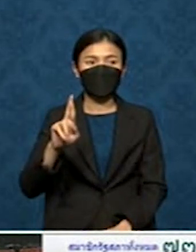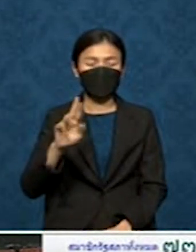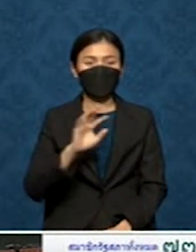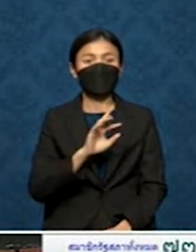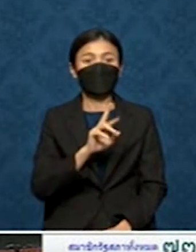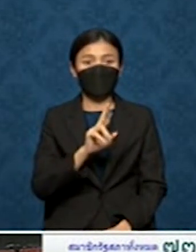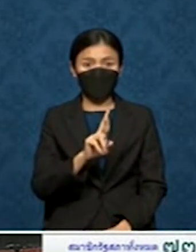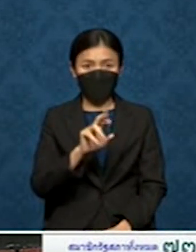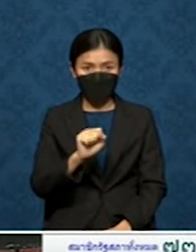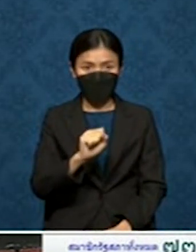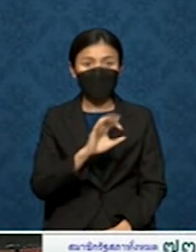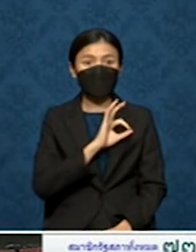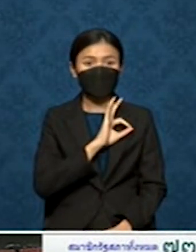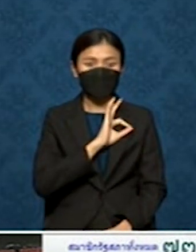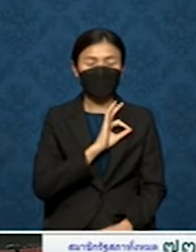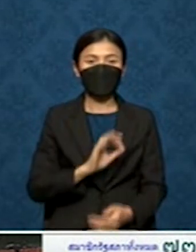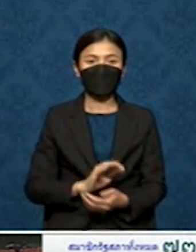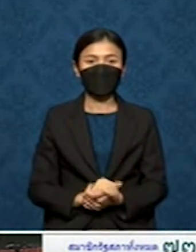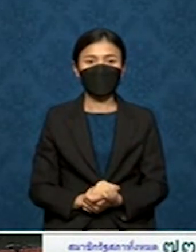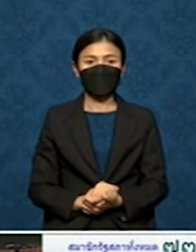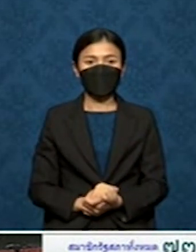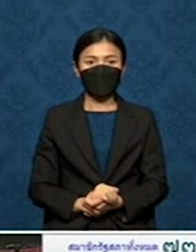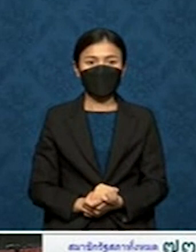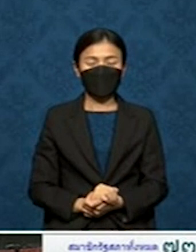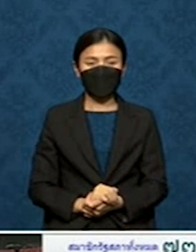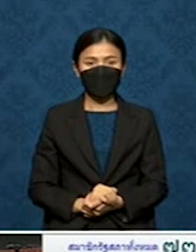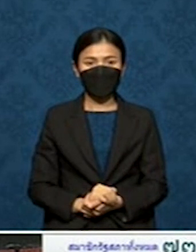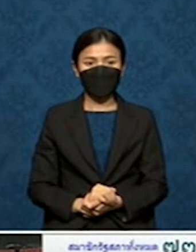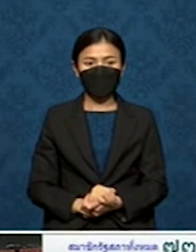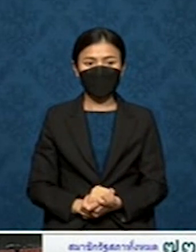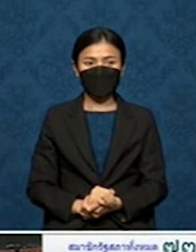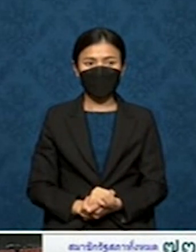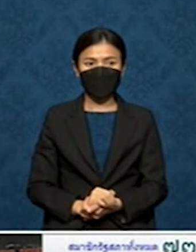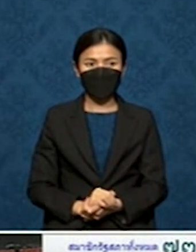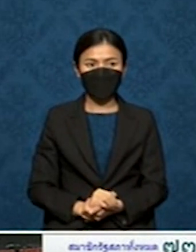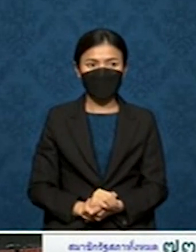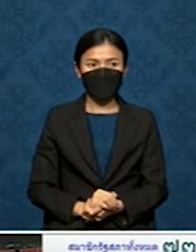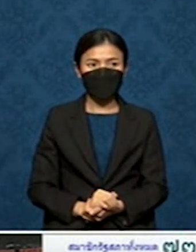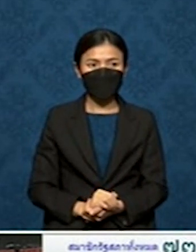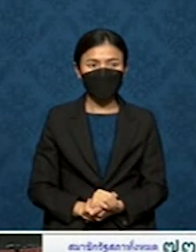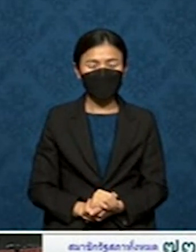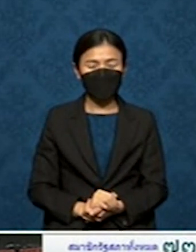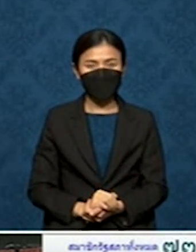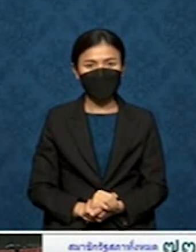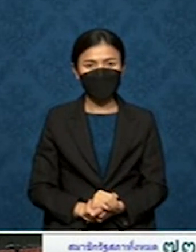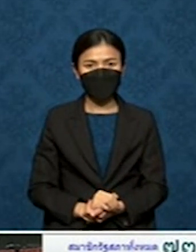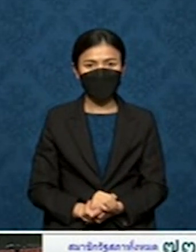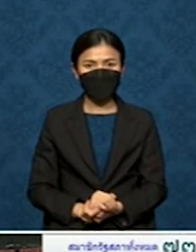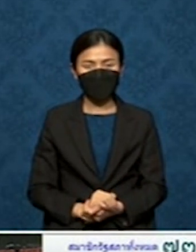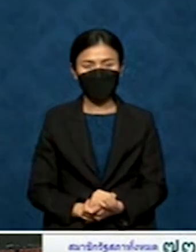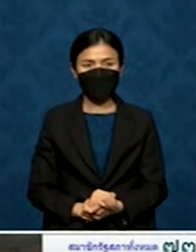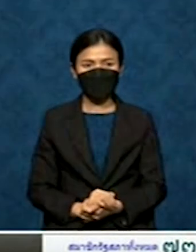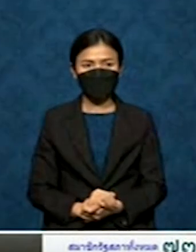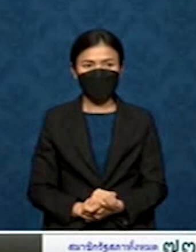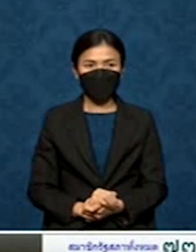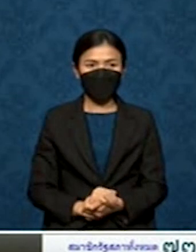าท่านประธานครับที่จริงผมก็จะไม่พูดเรื่องรัฐธรรมนูญแต่เ